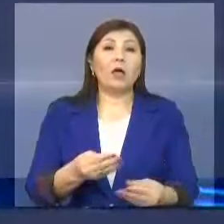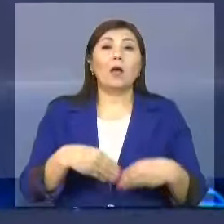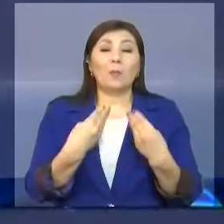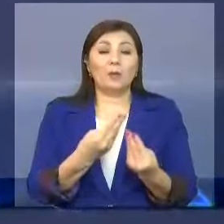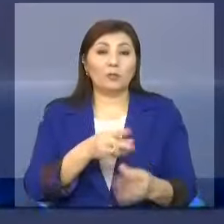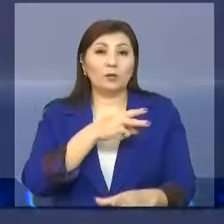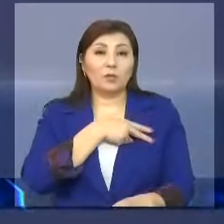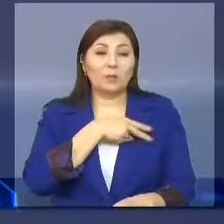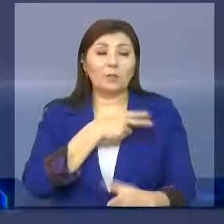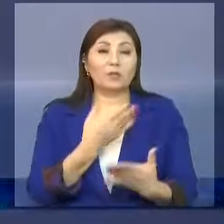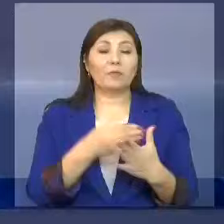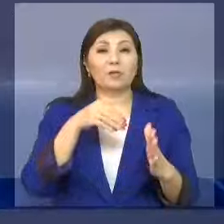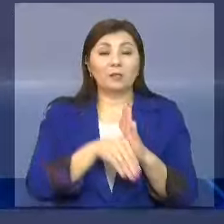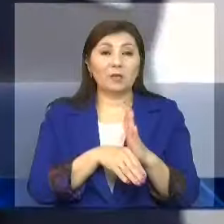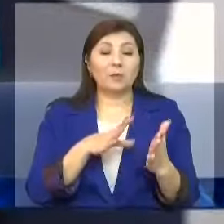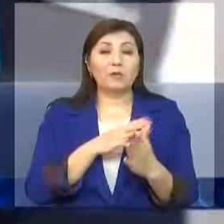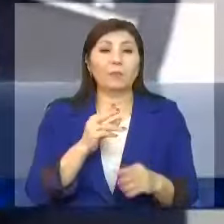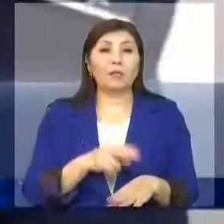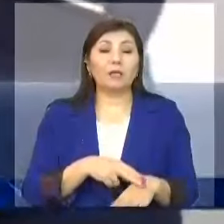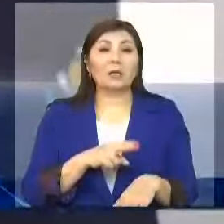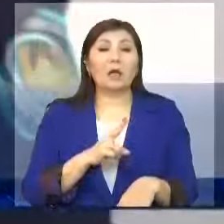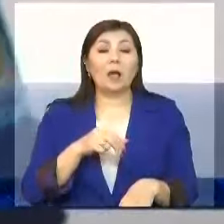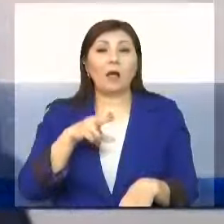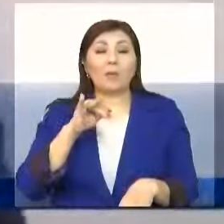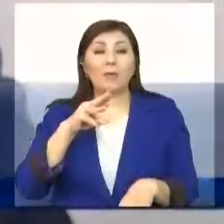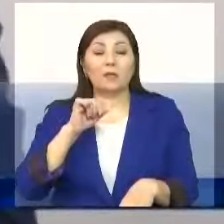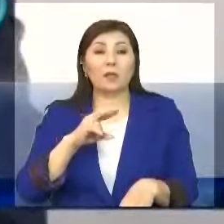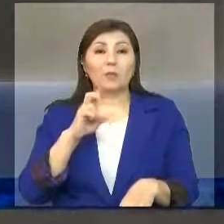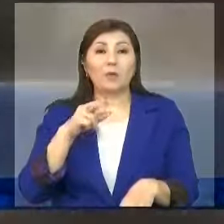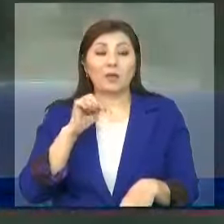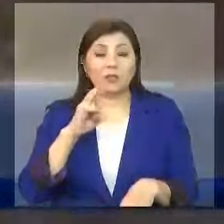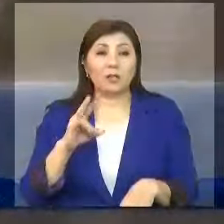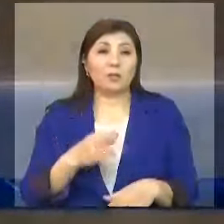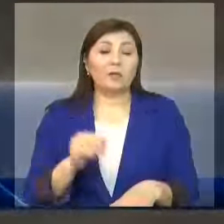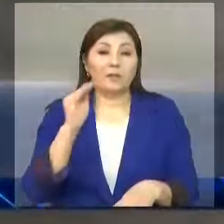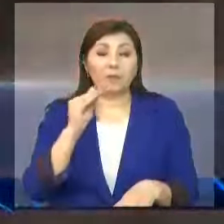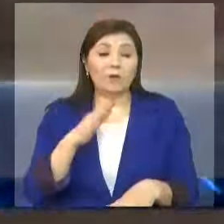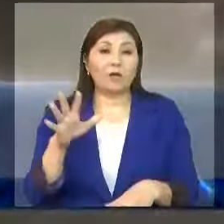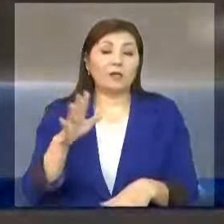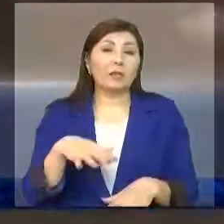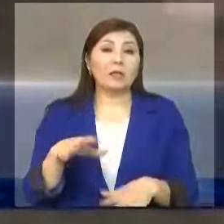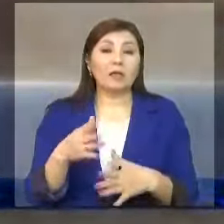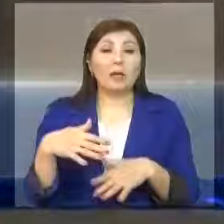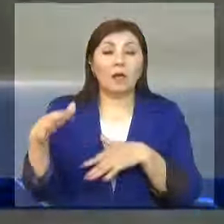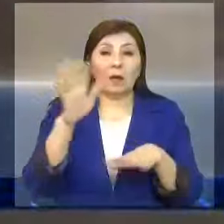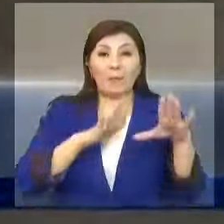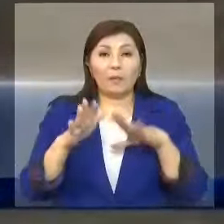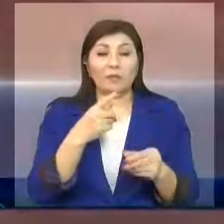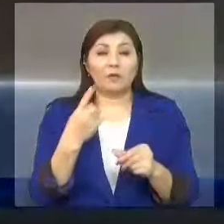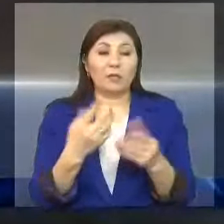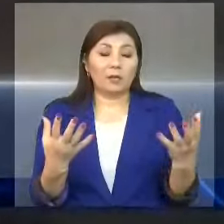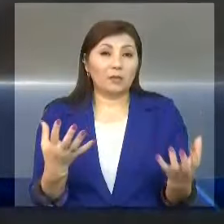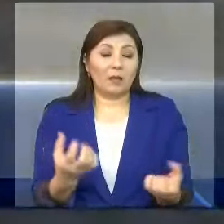государственные награды. В числе награжденных капитан полиции Бекжан Елюсизов. В феврале во время метели он и еще один страж порядка